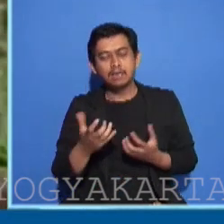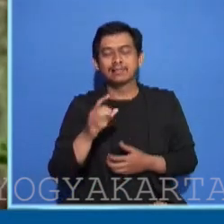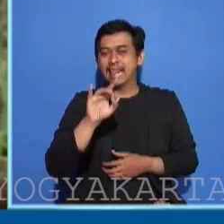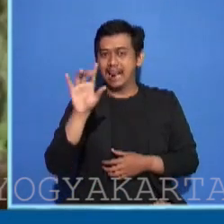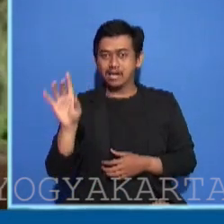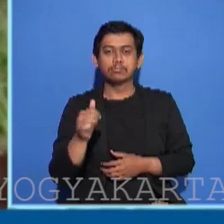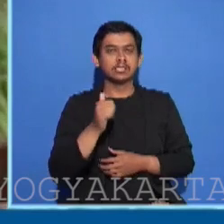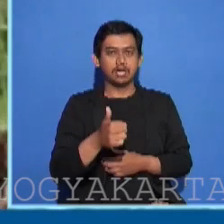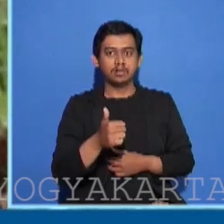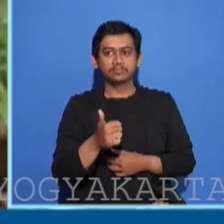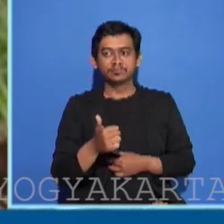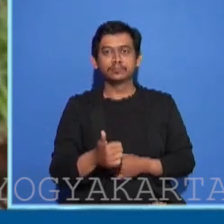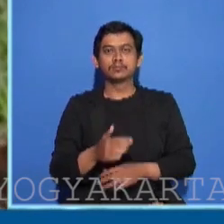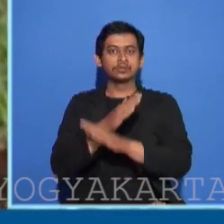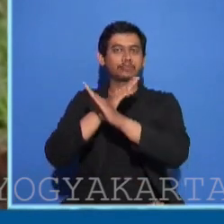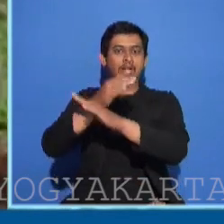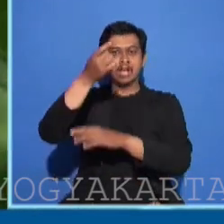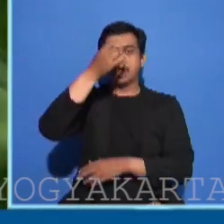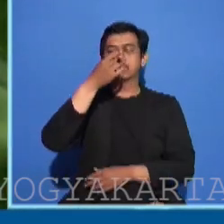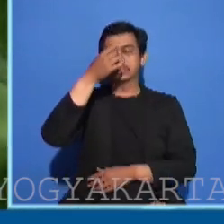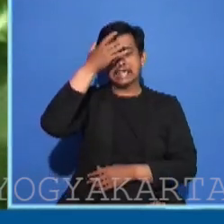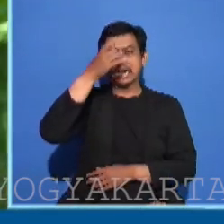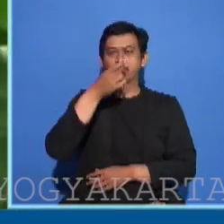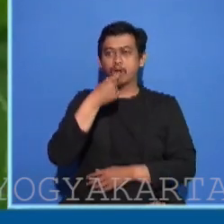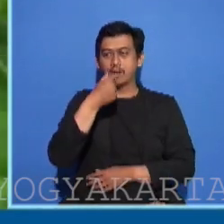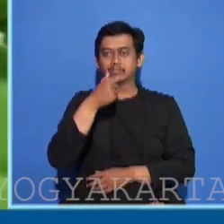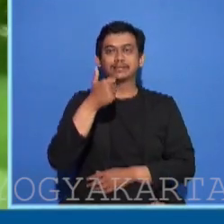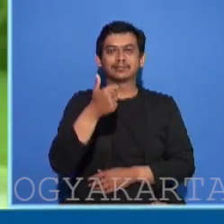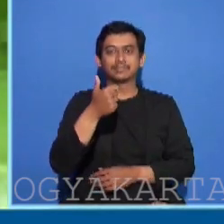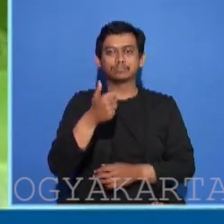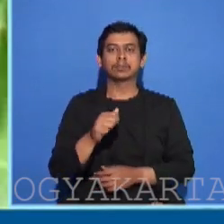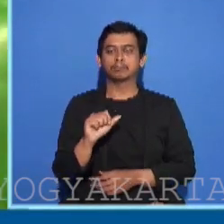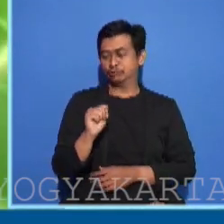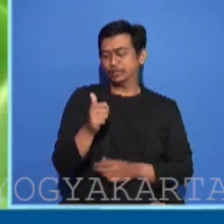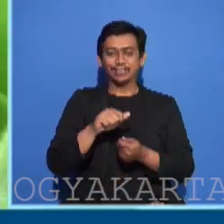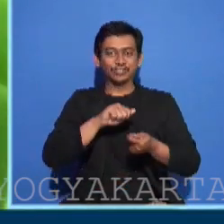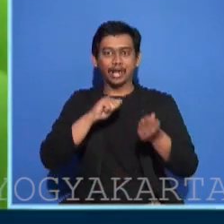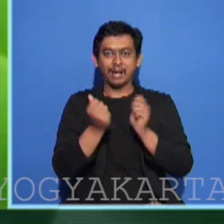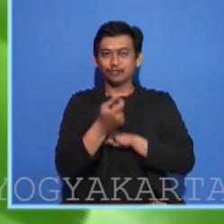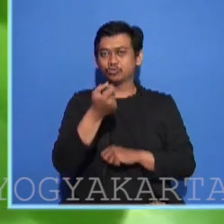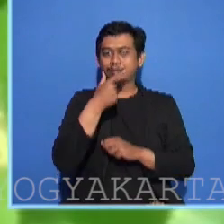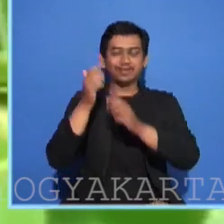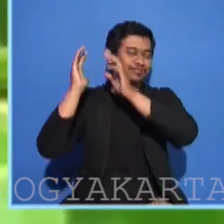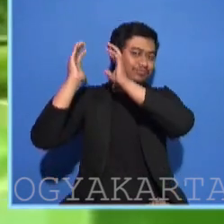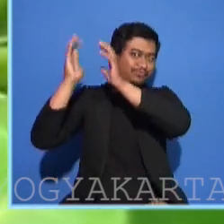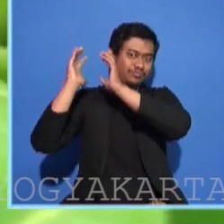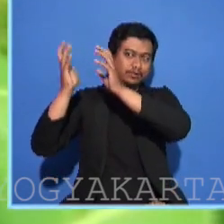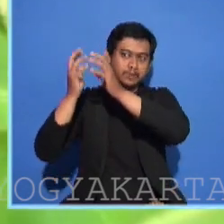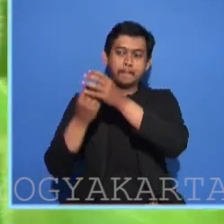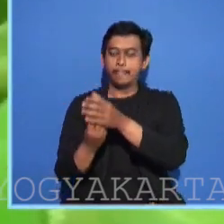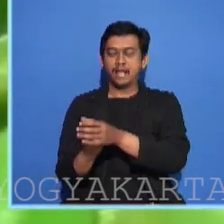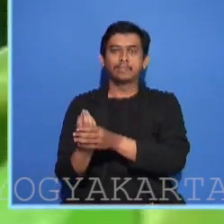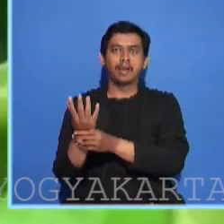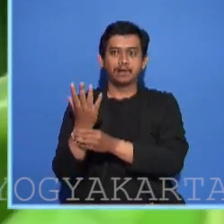ini obat-obatan ini pun panggilanning Jambi tradisional ganti mupataken tanaman mujadalan sanes